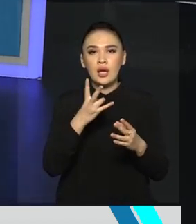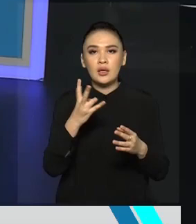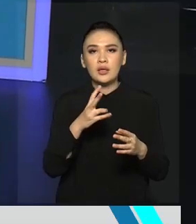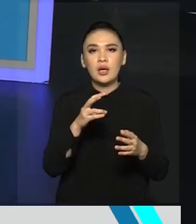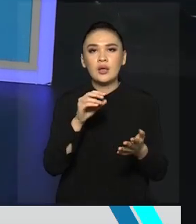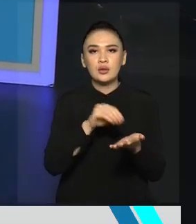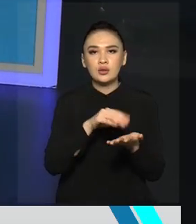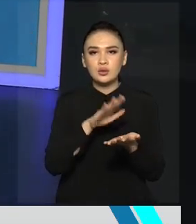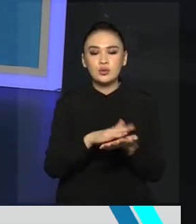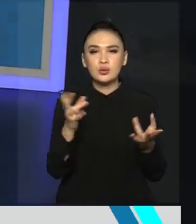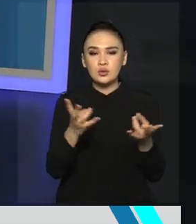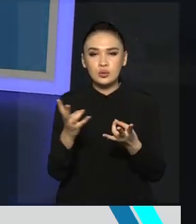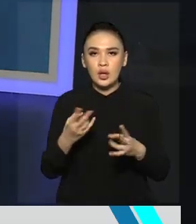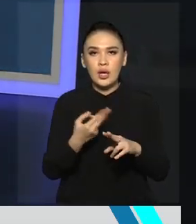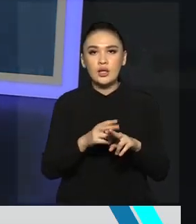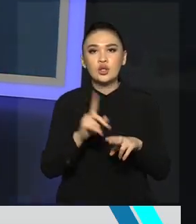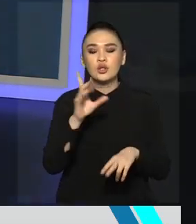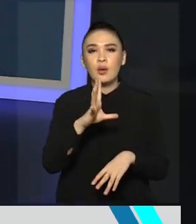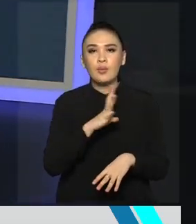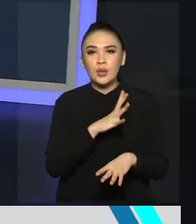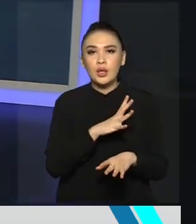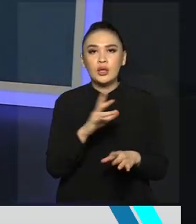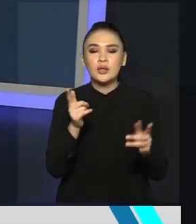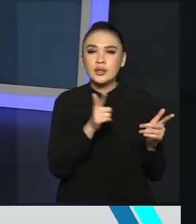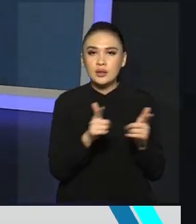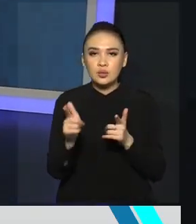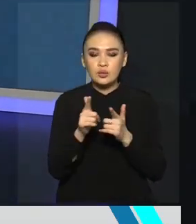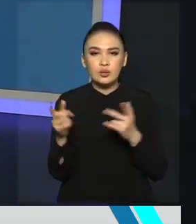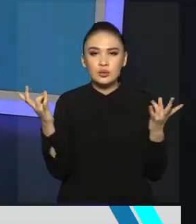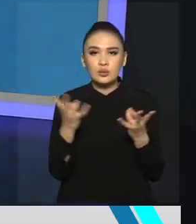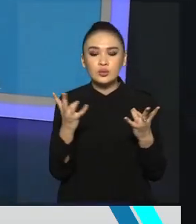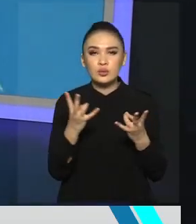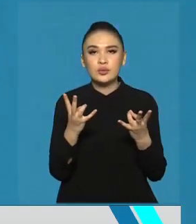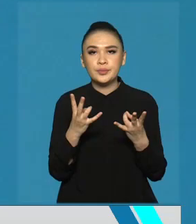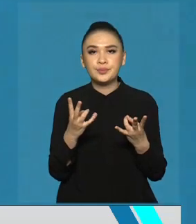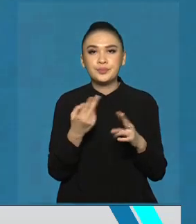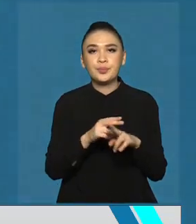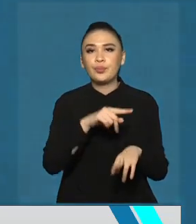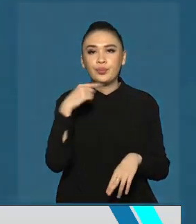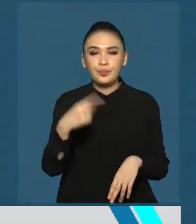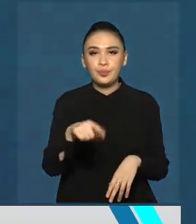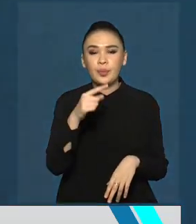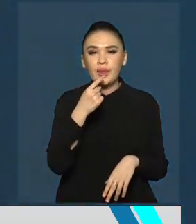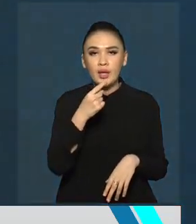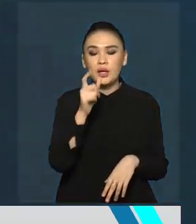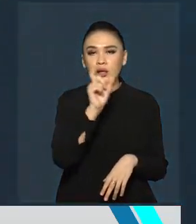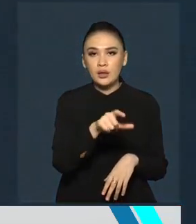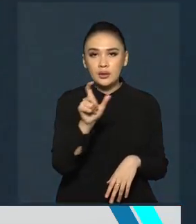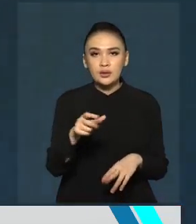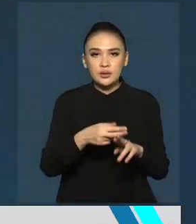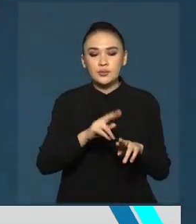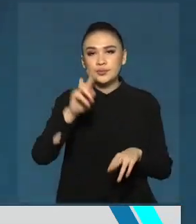жатырмыз. Бірақ талап енгізу үшін ол талапқа дайындық болу керек. Мысалға, орыс тілді азаматтарға